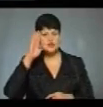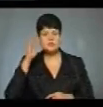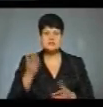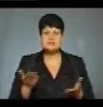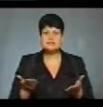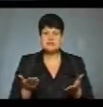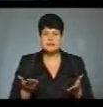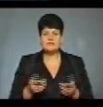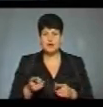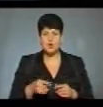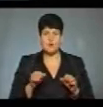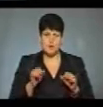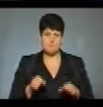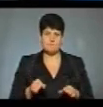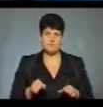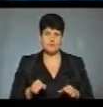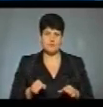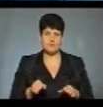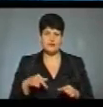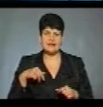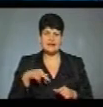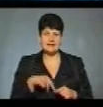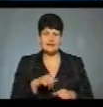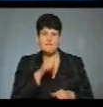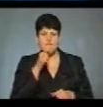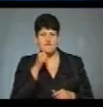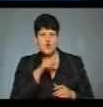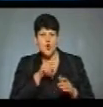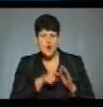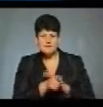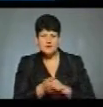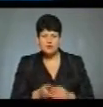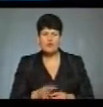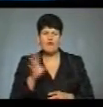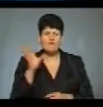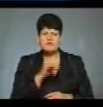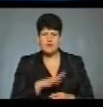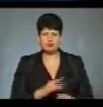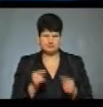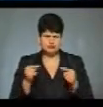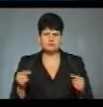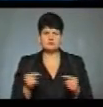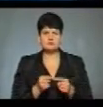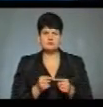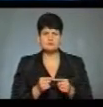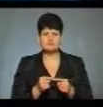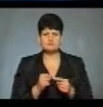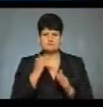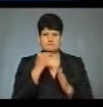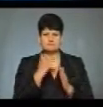як кажуть, в Тернополі можна збручити в розвідку. Все було в нього чітко